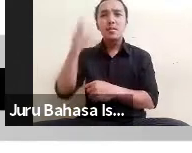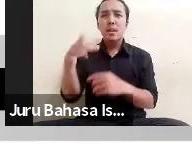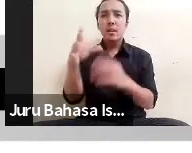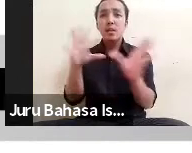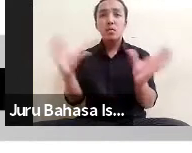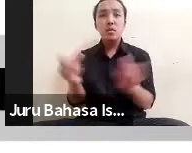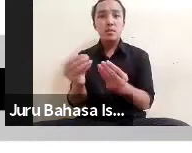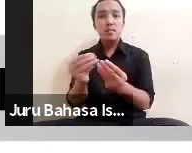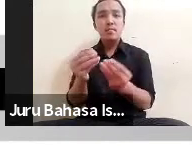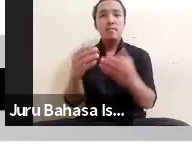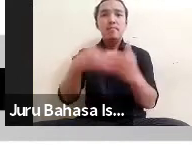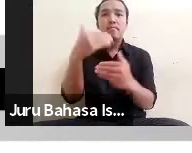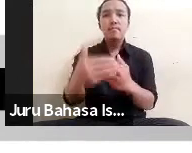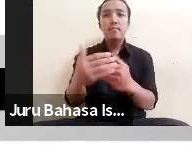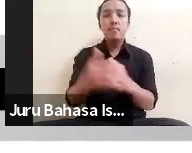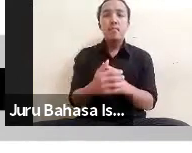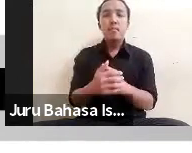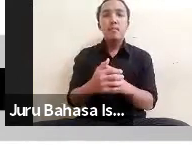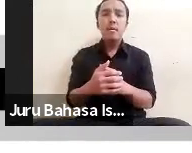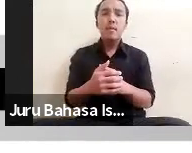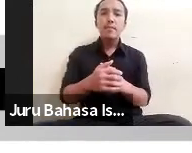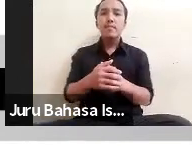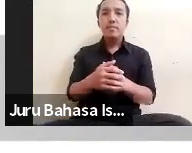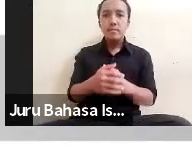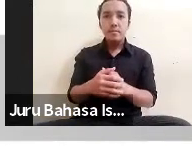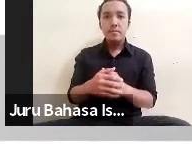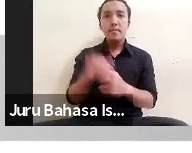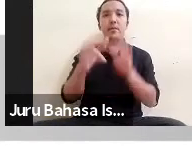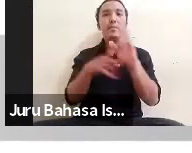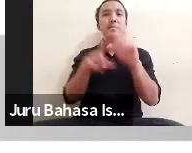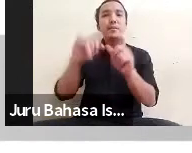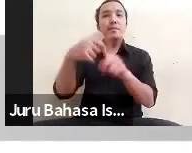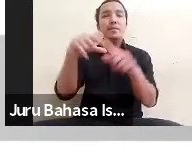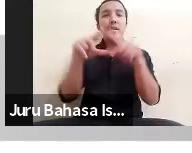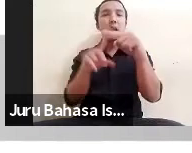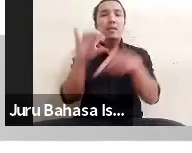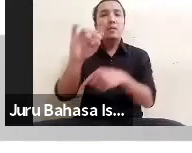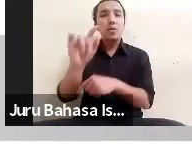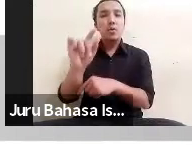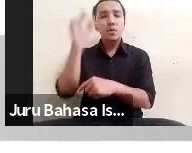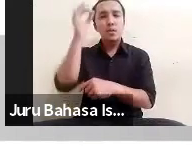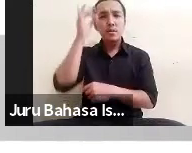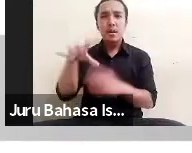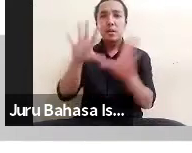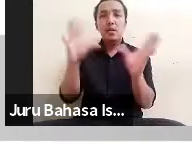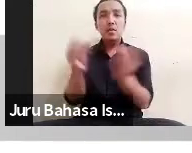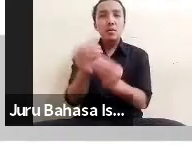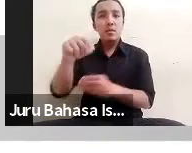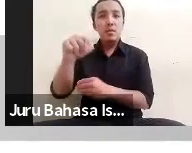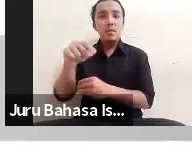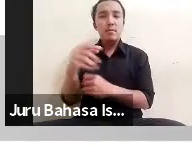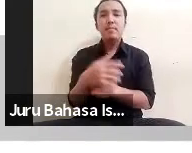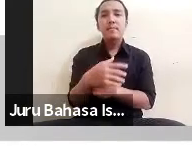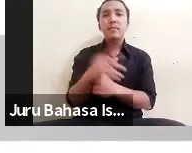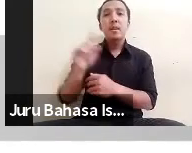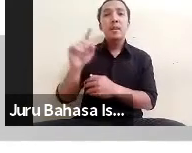slide berikutnya lagi. Jadi indikator desa inklusif ini merupakan salah satu hasil dari Temu